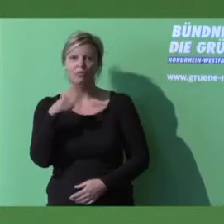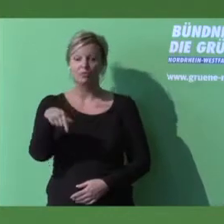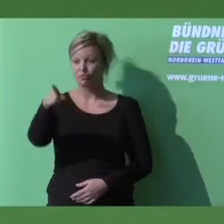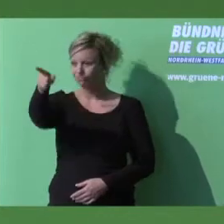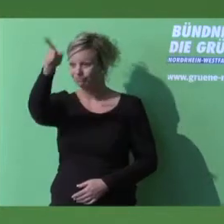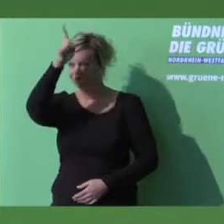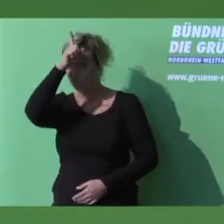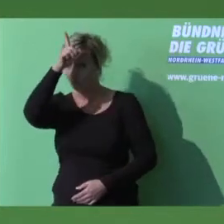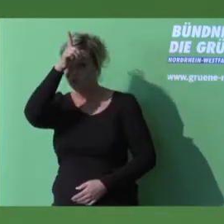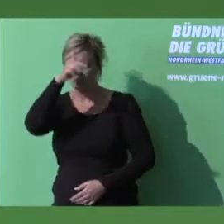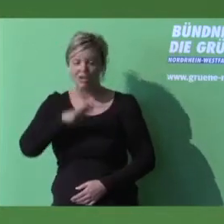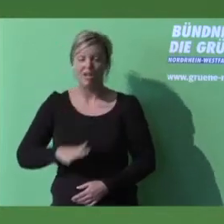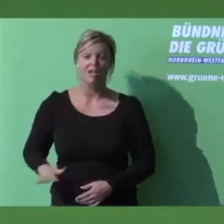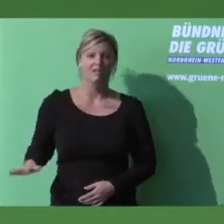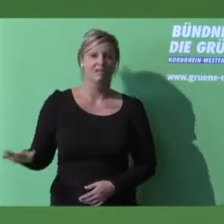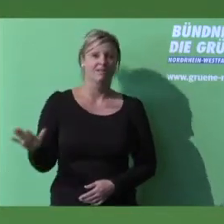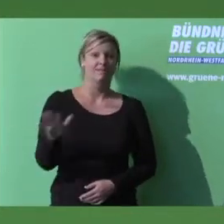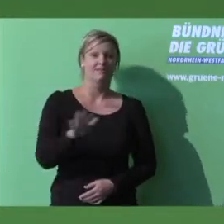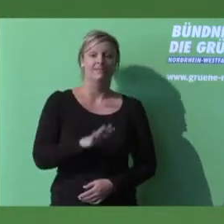Deutschland